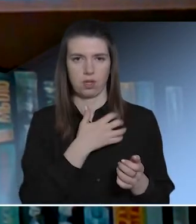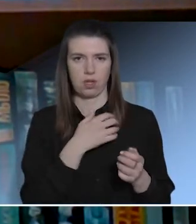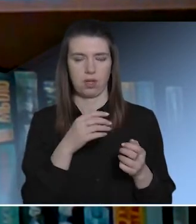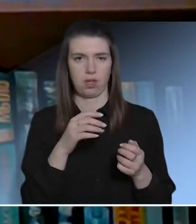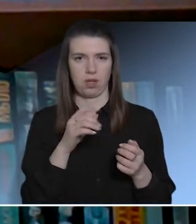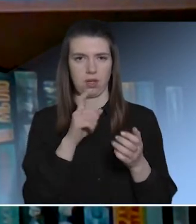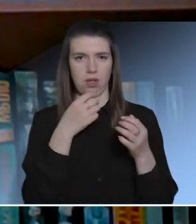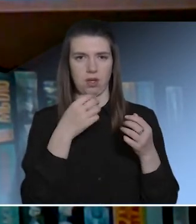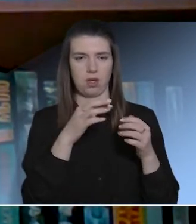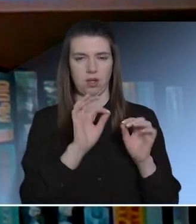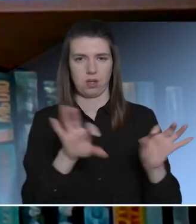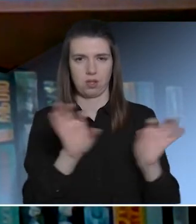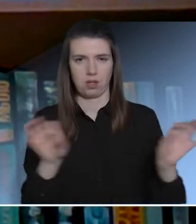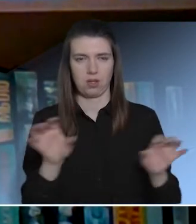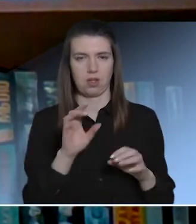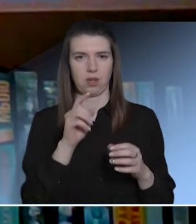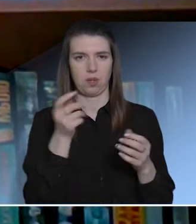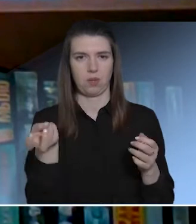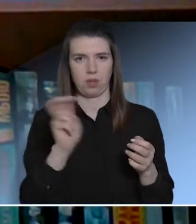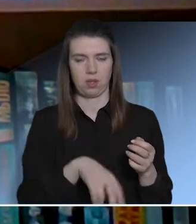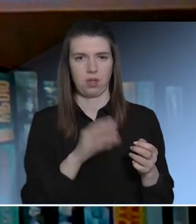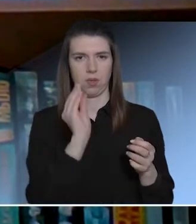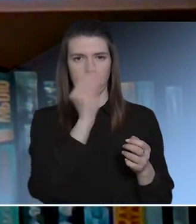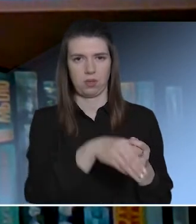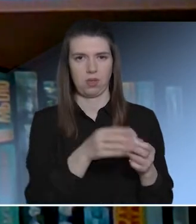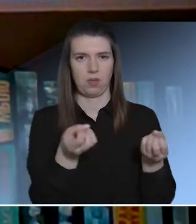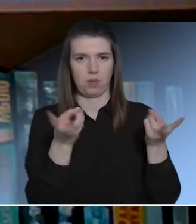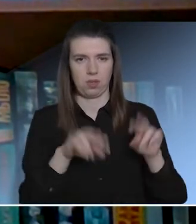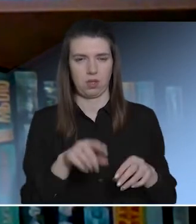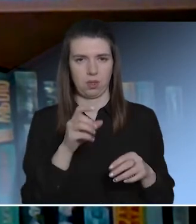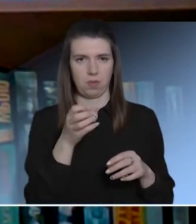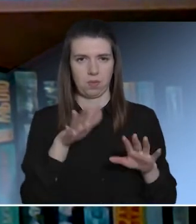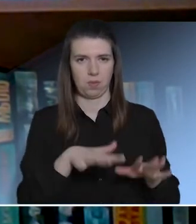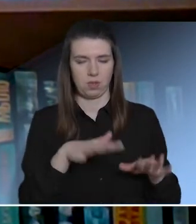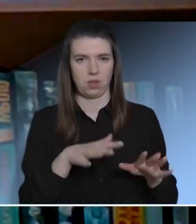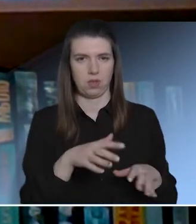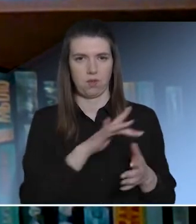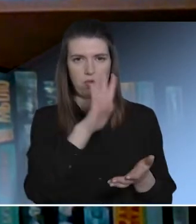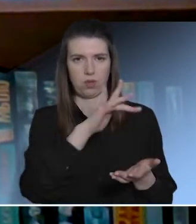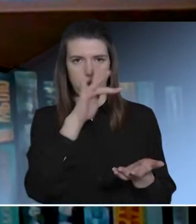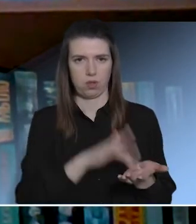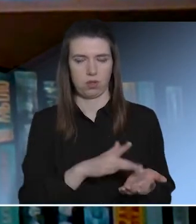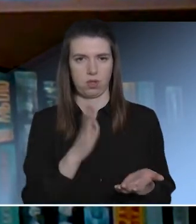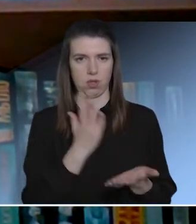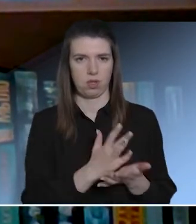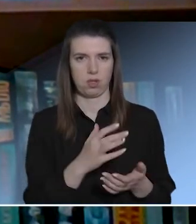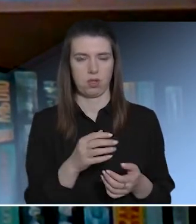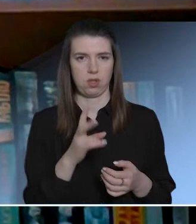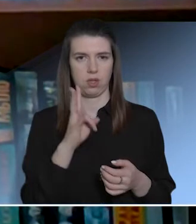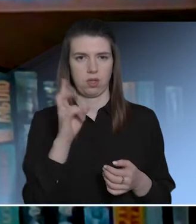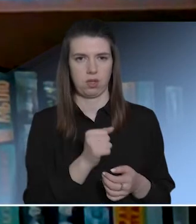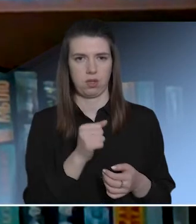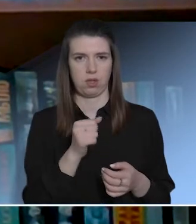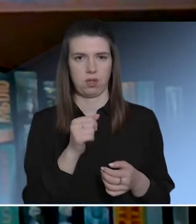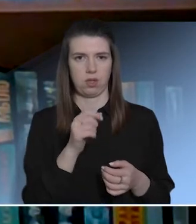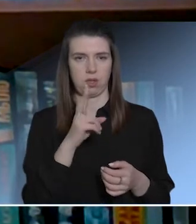хотите поделиться ею с кем-то. Вы можете прийти и поставить в специально обозначенном месте в городе. Вот я говорю, у нас есть такие полочки